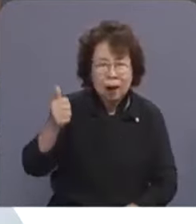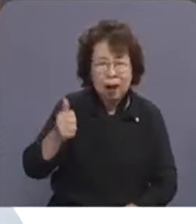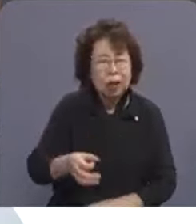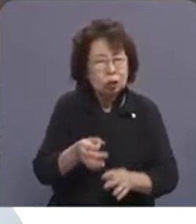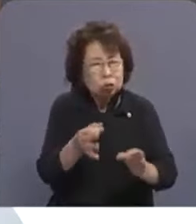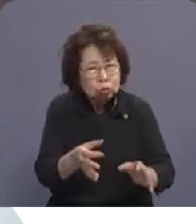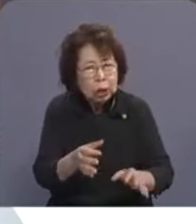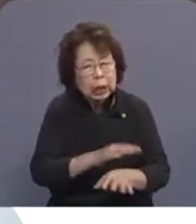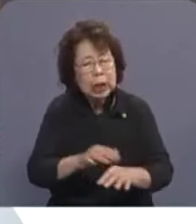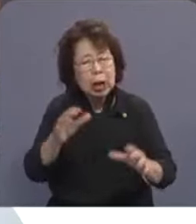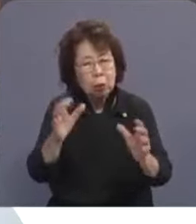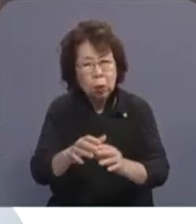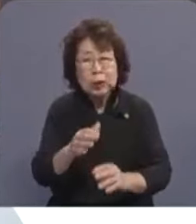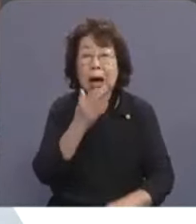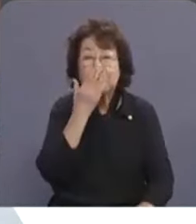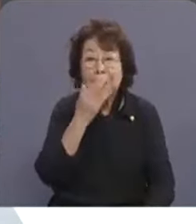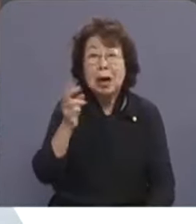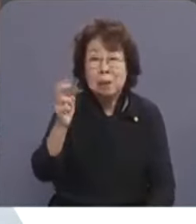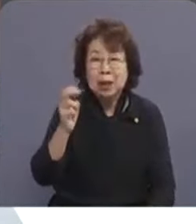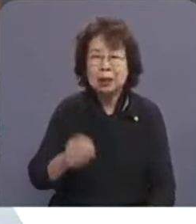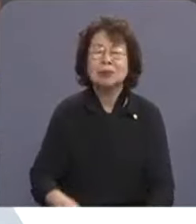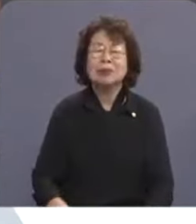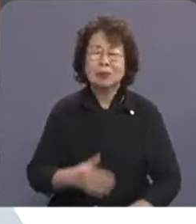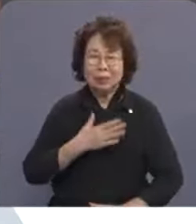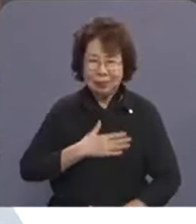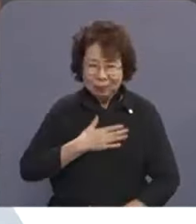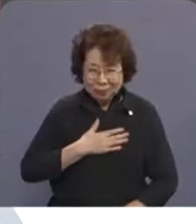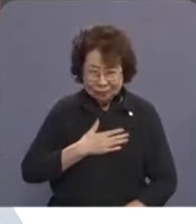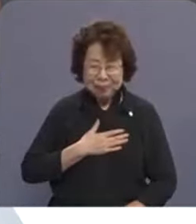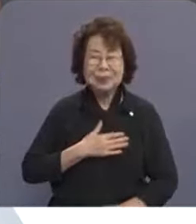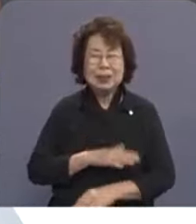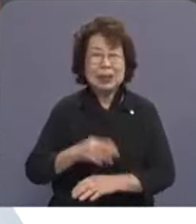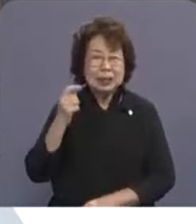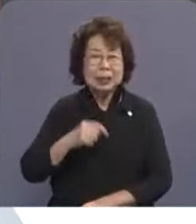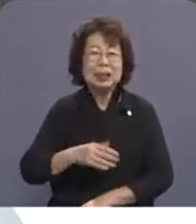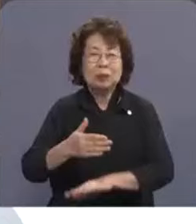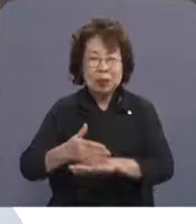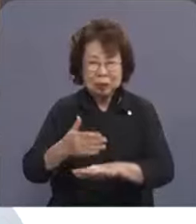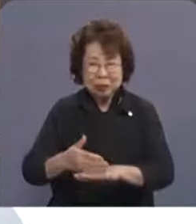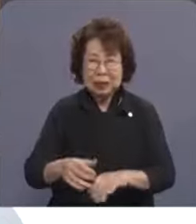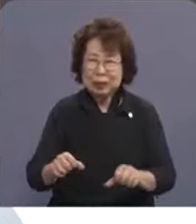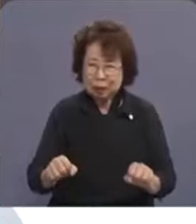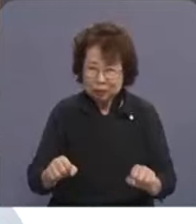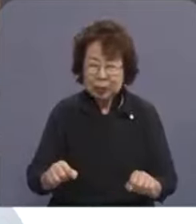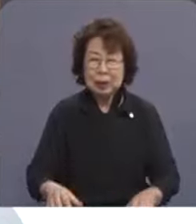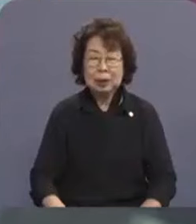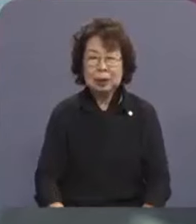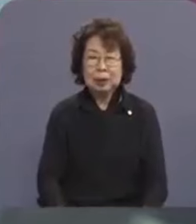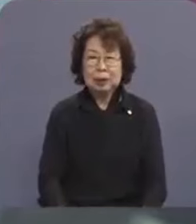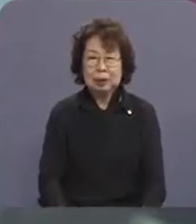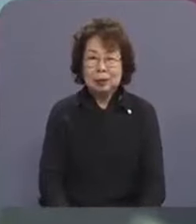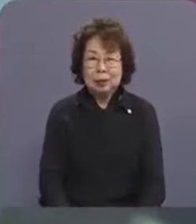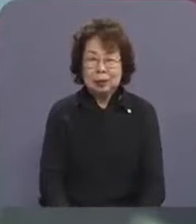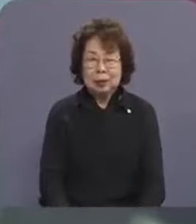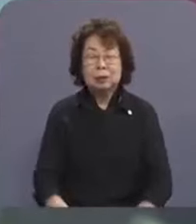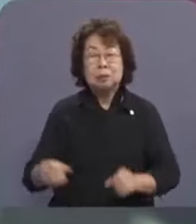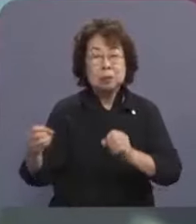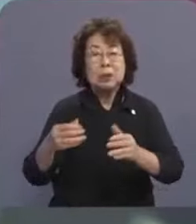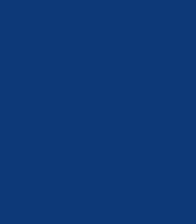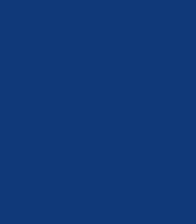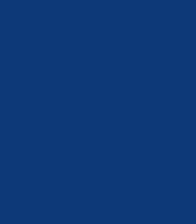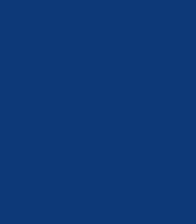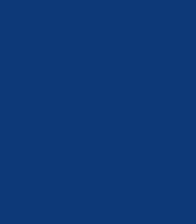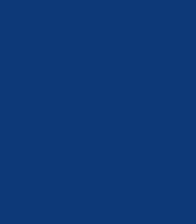네자 수 있다는게 입장입니다 그 알겠습니다 말씀 잘 들었습니다 고맙습니다네 강자 기자와 함께 얘기